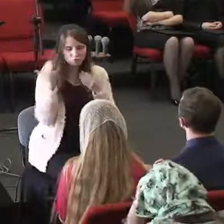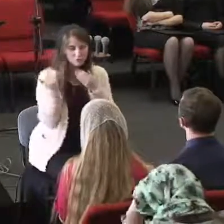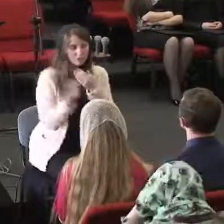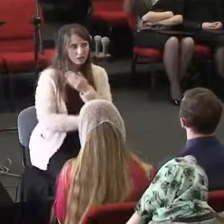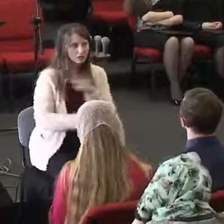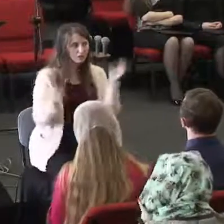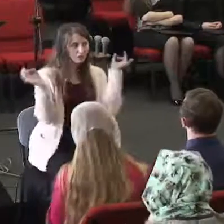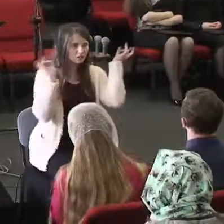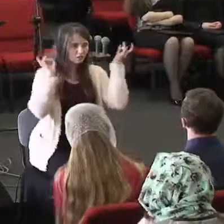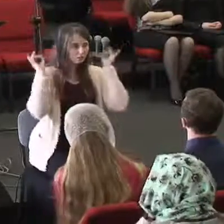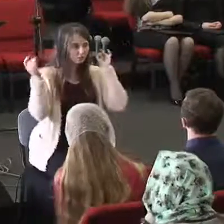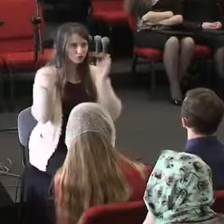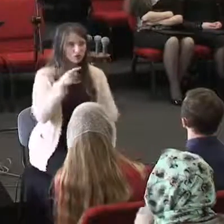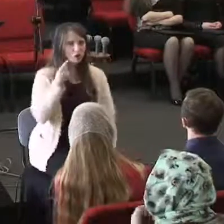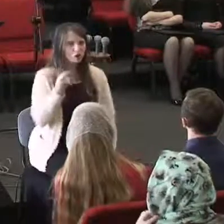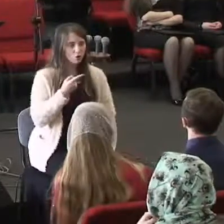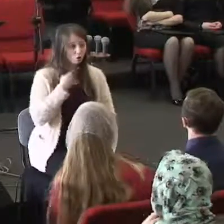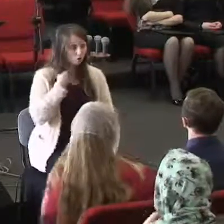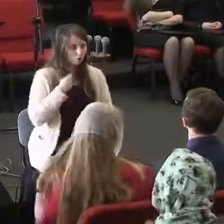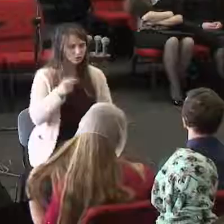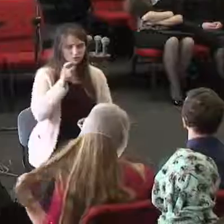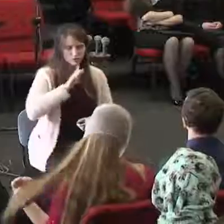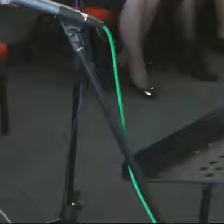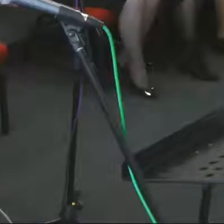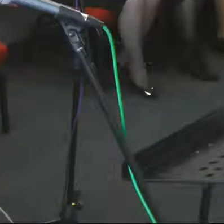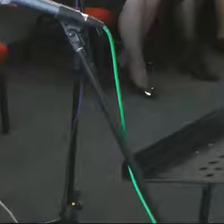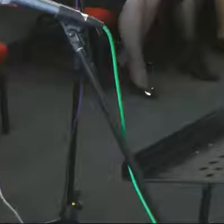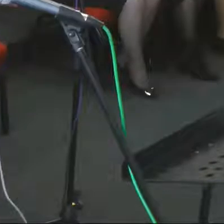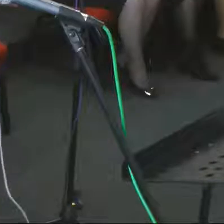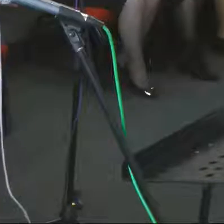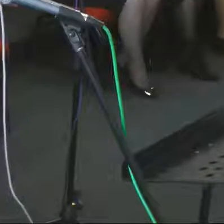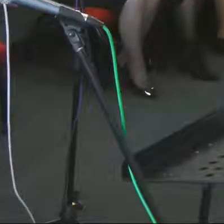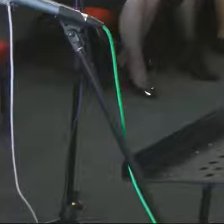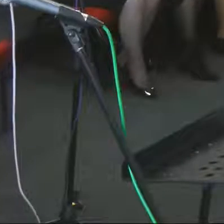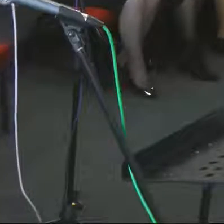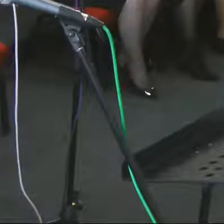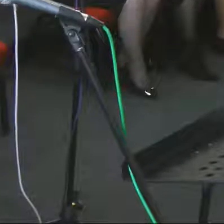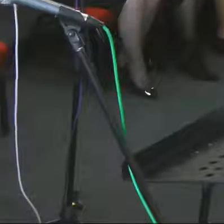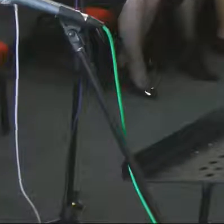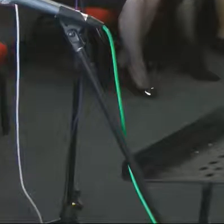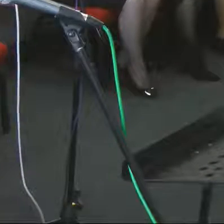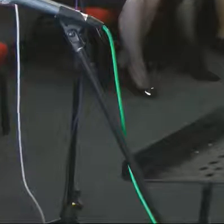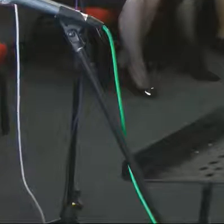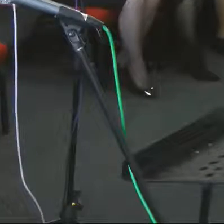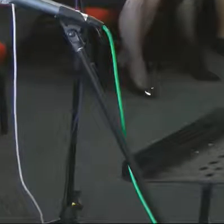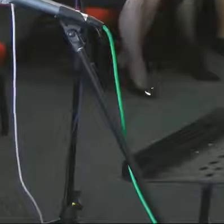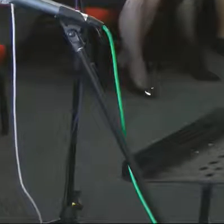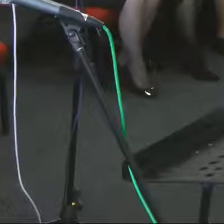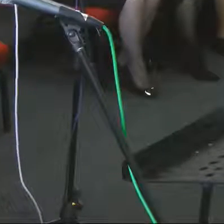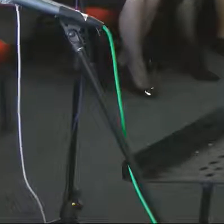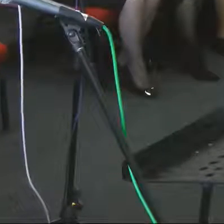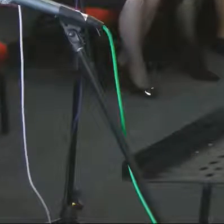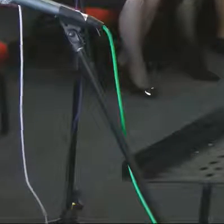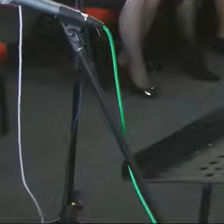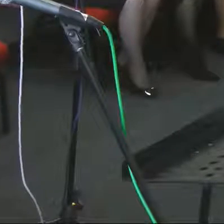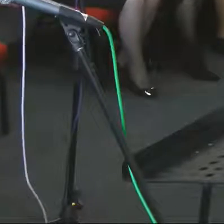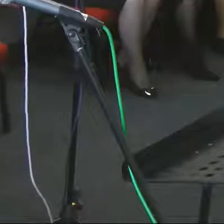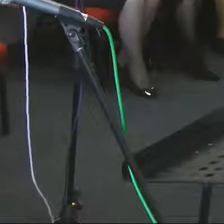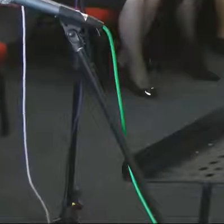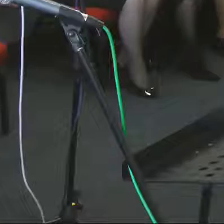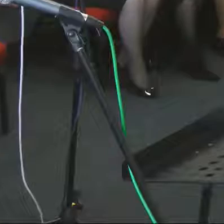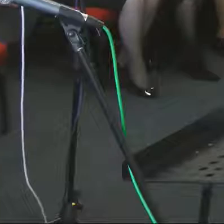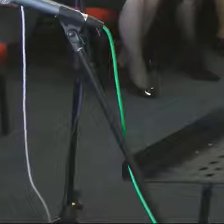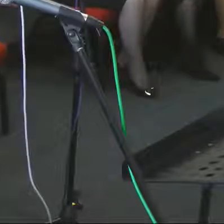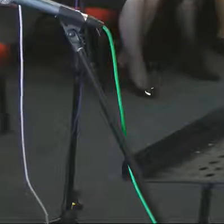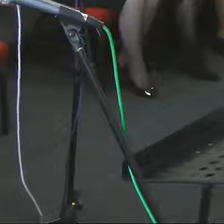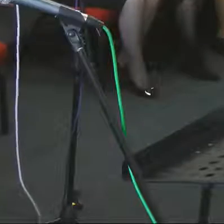залунає голос євангельських пісень, коли востаннє розпольється братерська